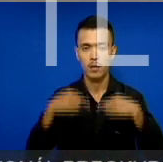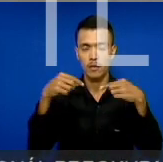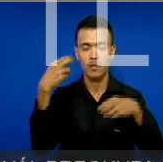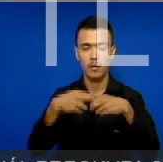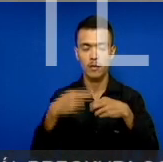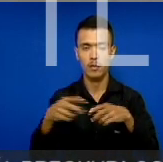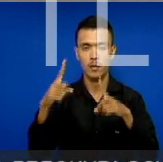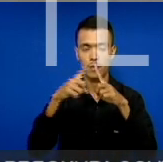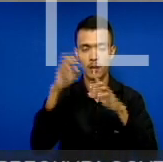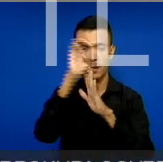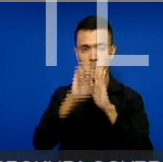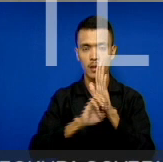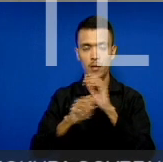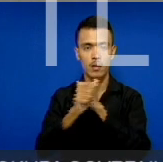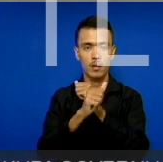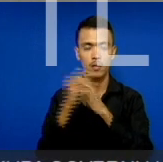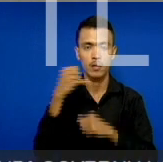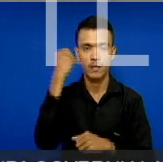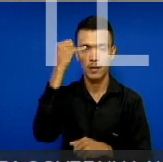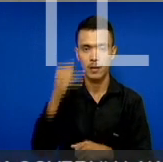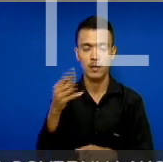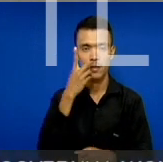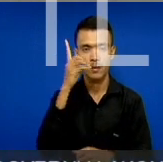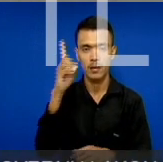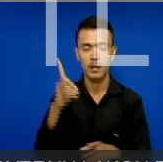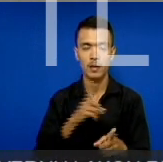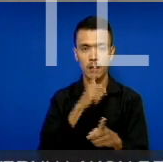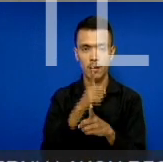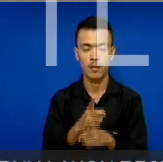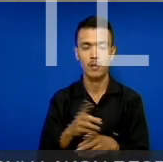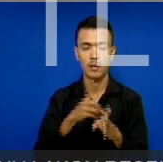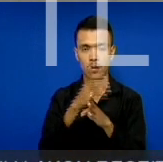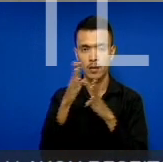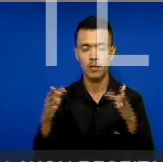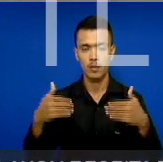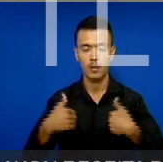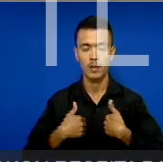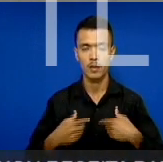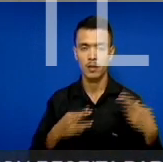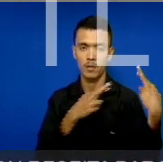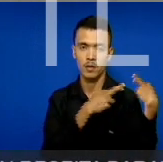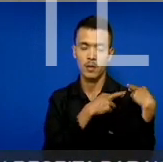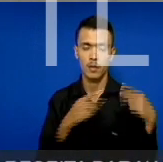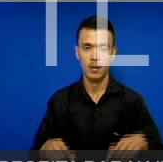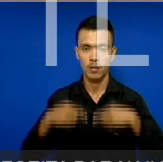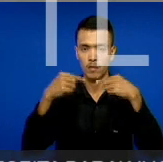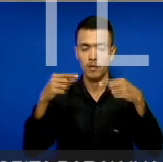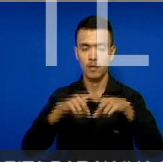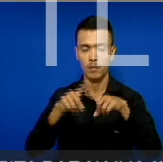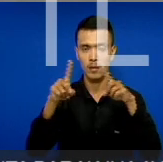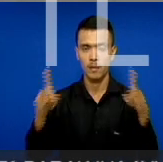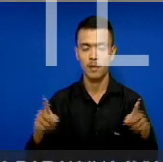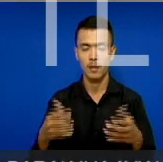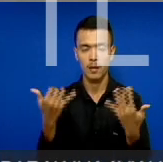Pas untuk per investigasi sama yang hati hati. Ini loss dulu nih. Ini dari komisar mereka kompetensi atau foto. Kalau yang momentu sih ada